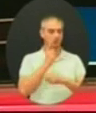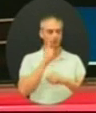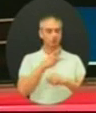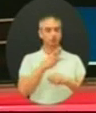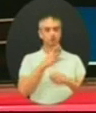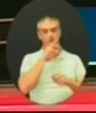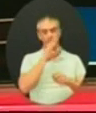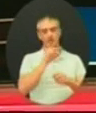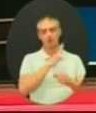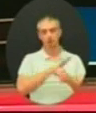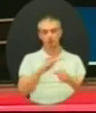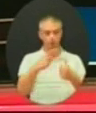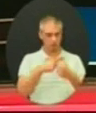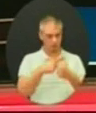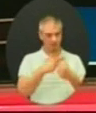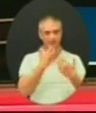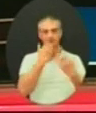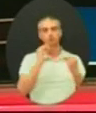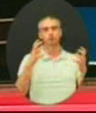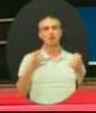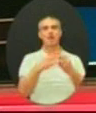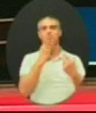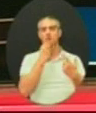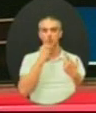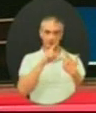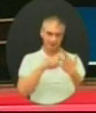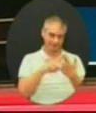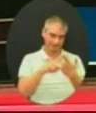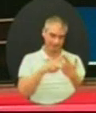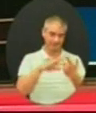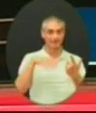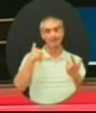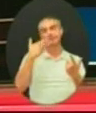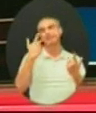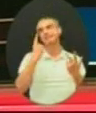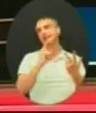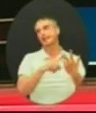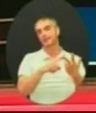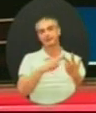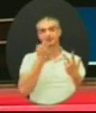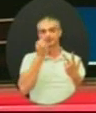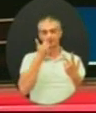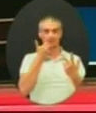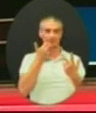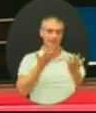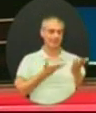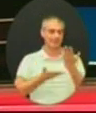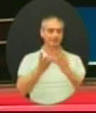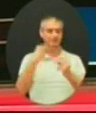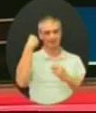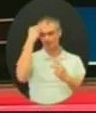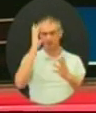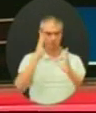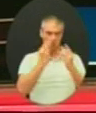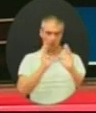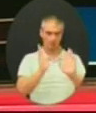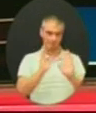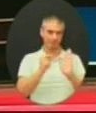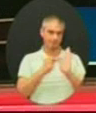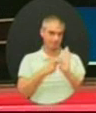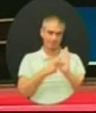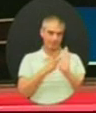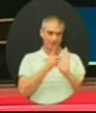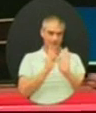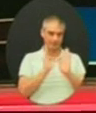שואה, יהיה הסיפור של העם היהודי, יהיה קצת מהיחסים הפלסטינאים, לא יותר מדי, כי זה